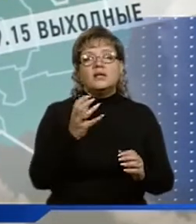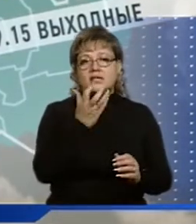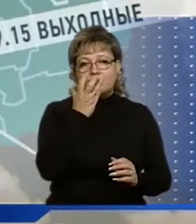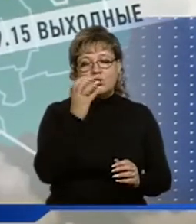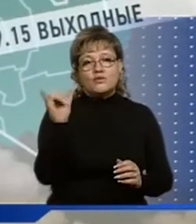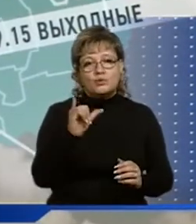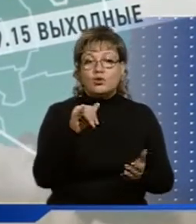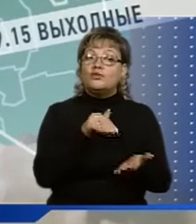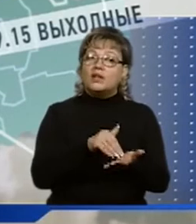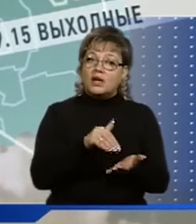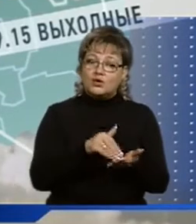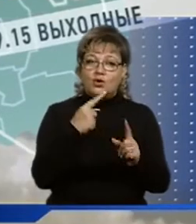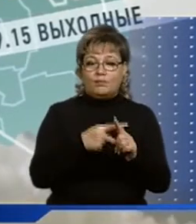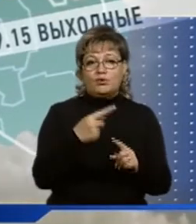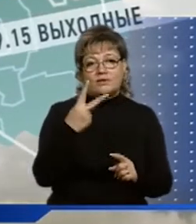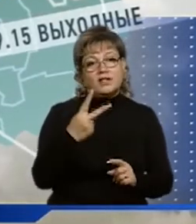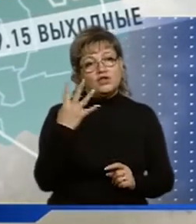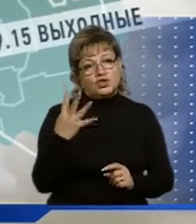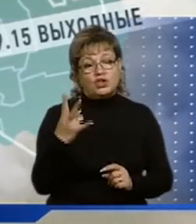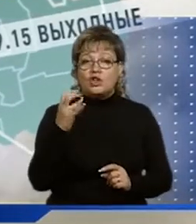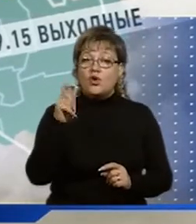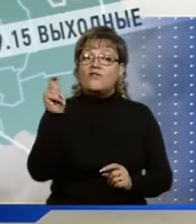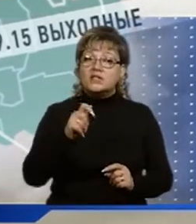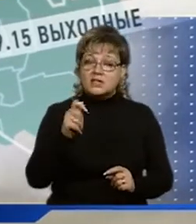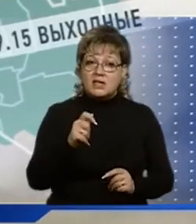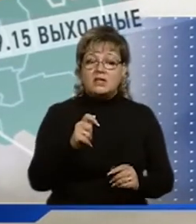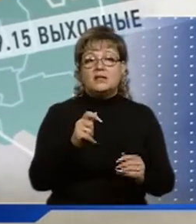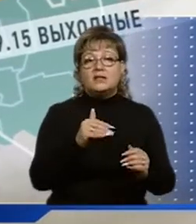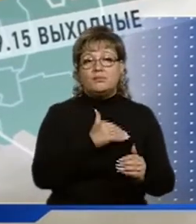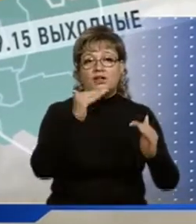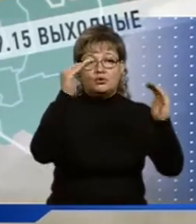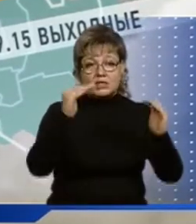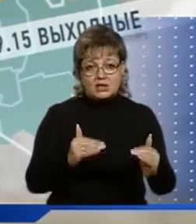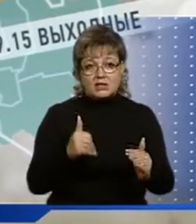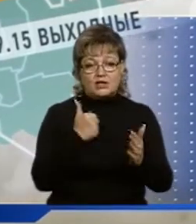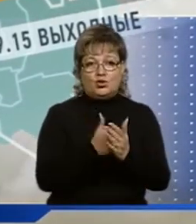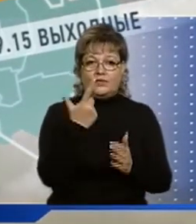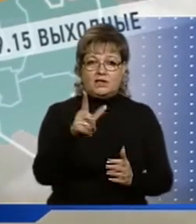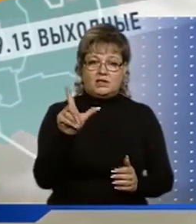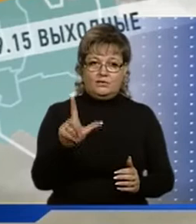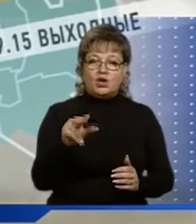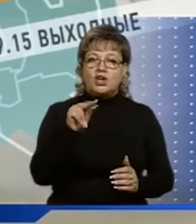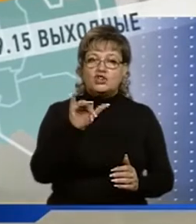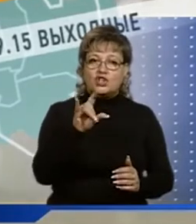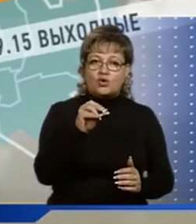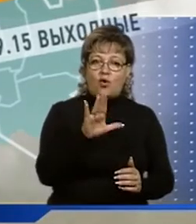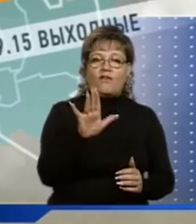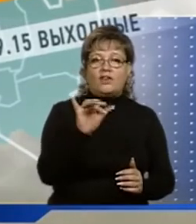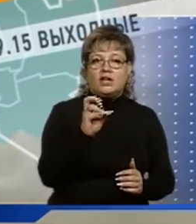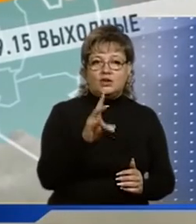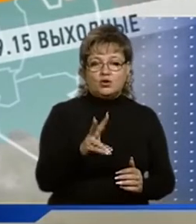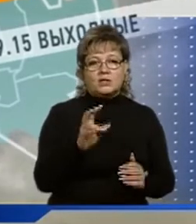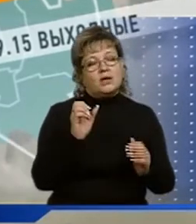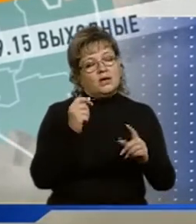тепло в субботу в Таганроге – плюс 24. Но уже в воскресенье температура снизится до 22. В Чертково и Волгодонске